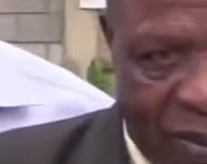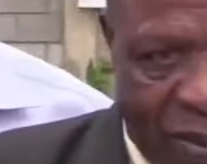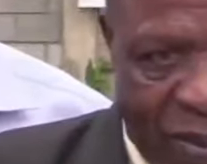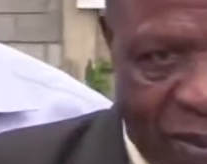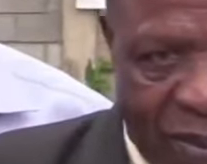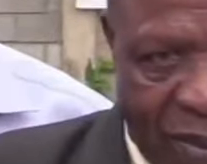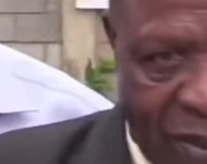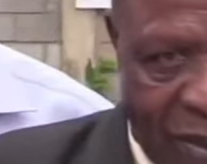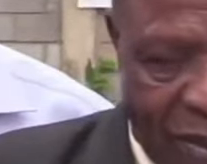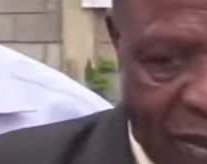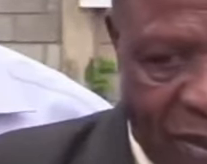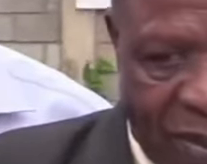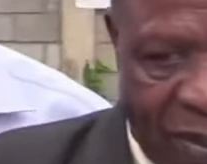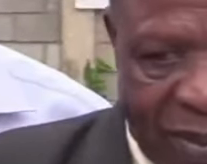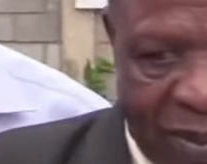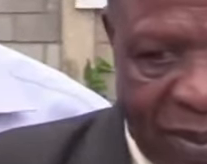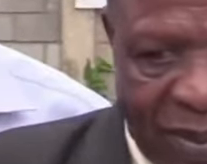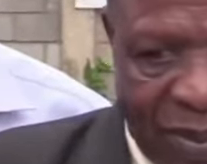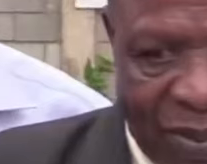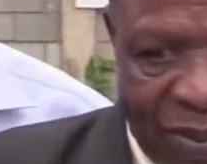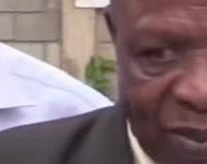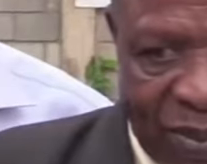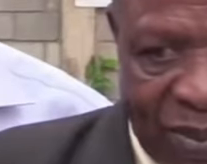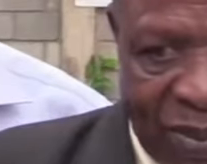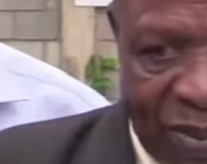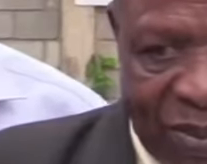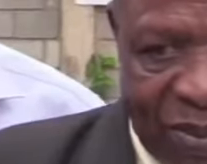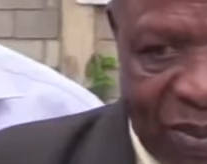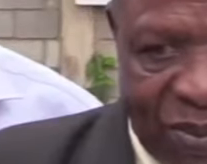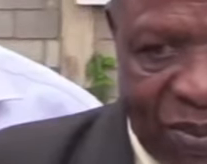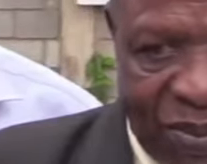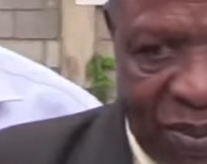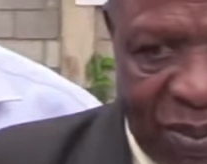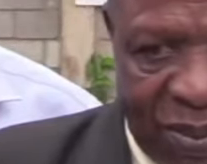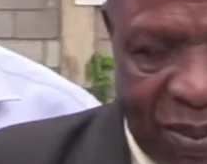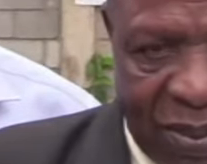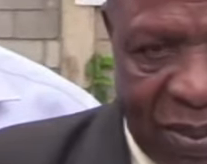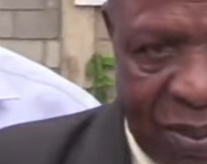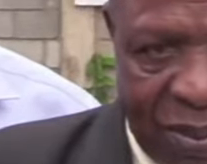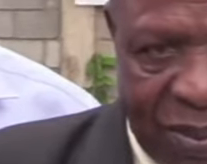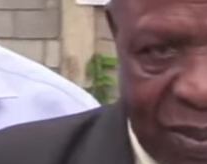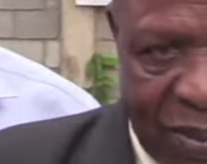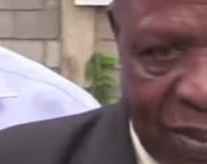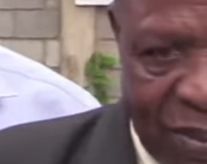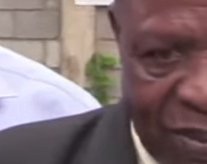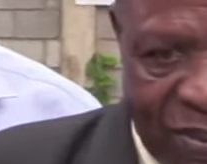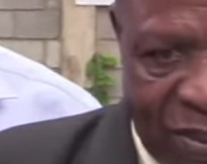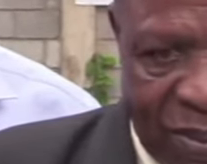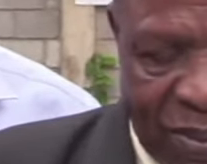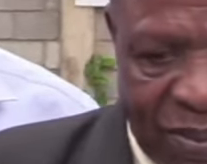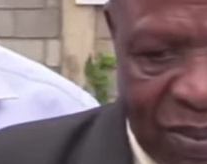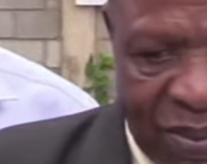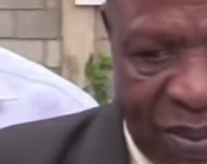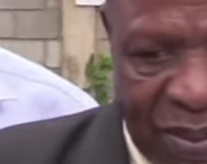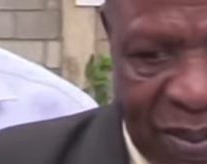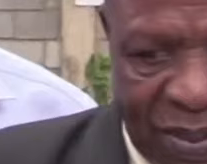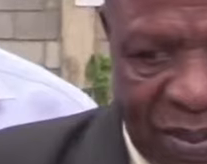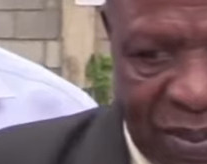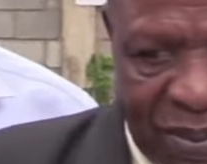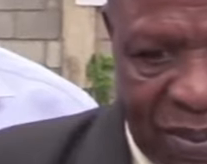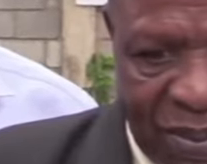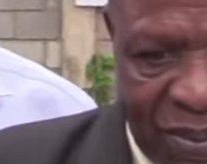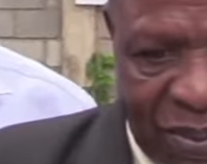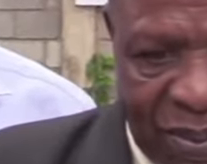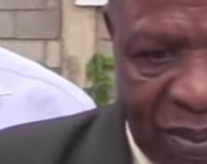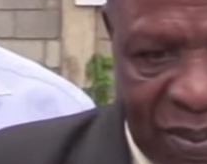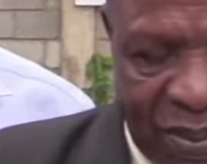siku ambayo hawa watoto wanaonyeshwa culture. Wanaonyeshwa culture ni nini?